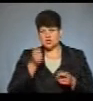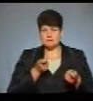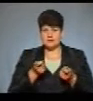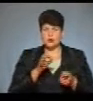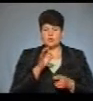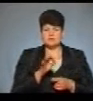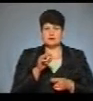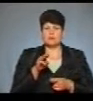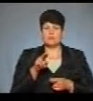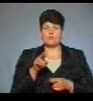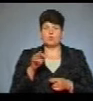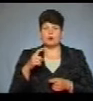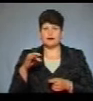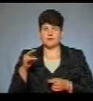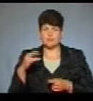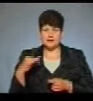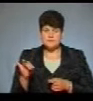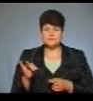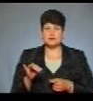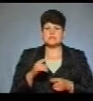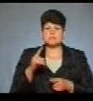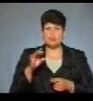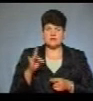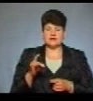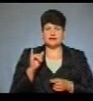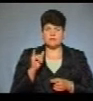райдержадміністрації Олександра Похилого, Зборівської